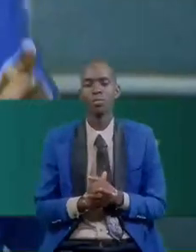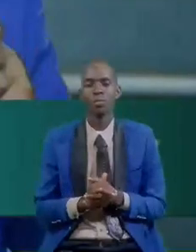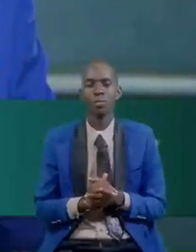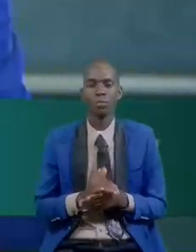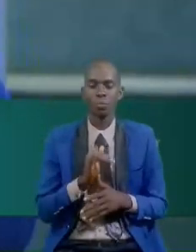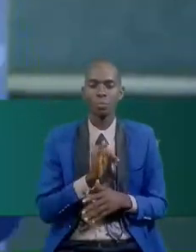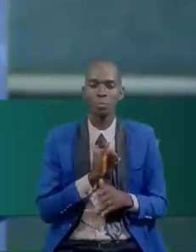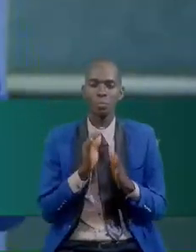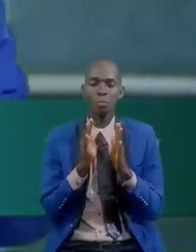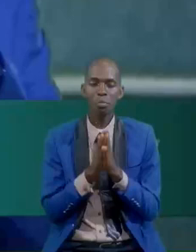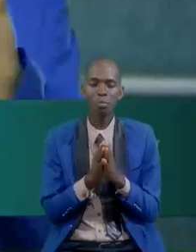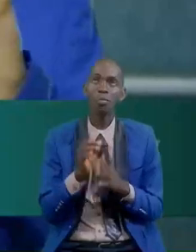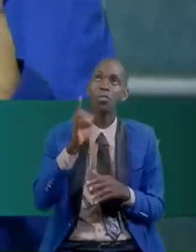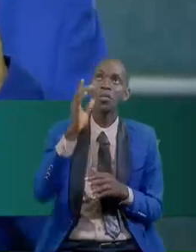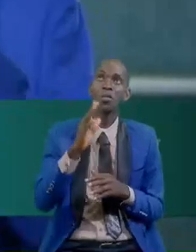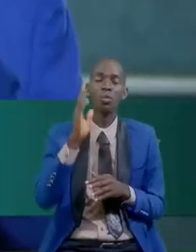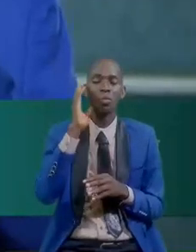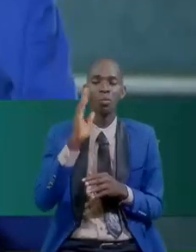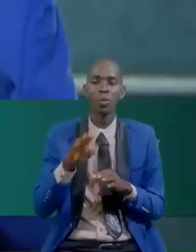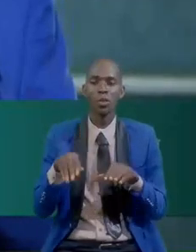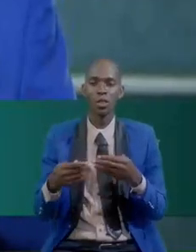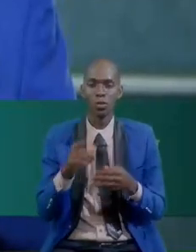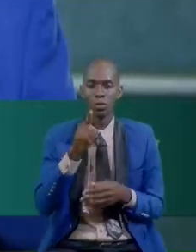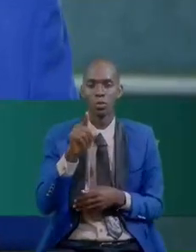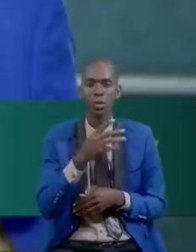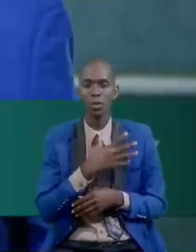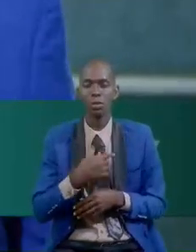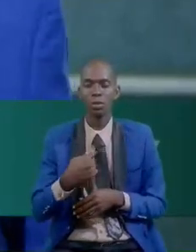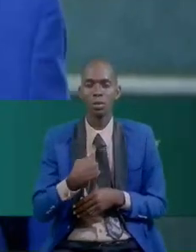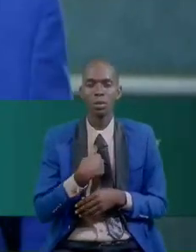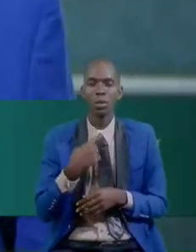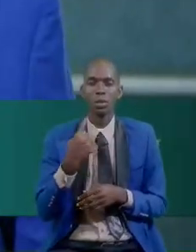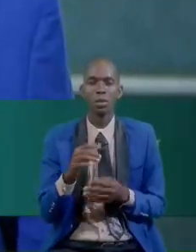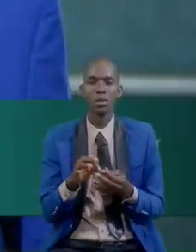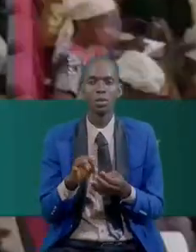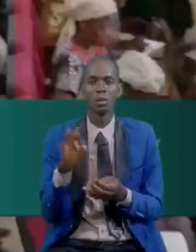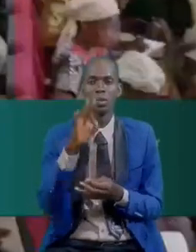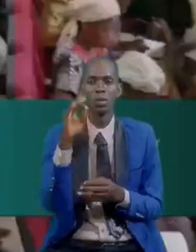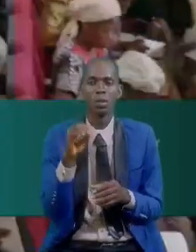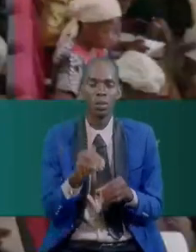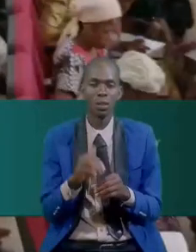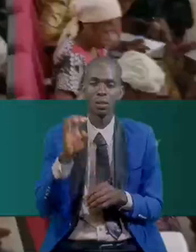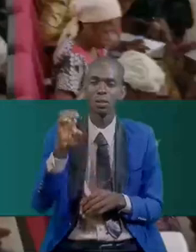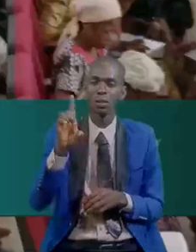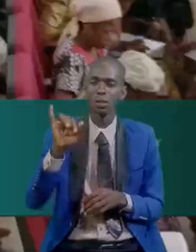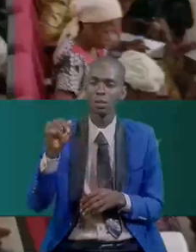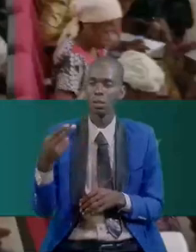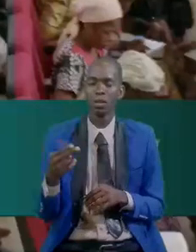Élie apparaît. Je prie que Dieu t'accorde et m'accorde l'esprit qui était en Élie.